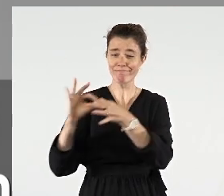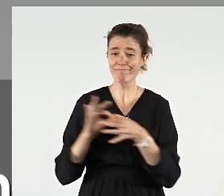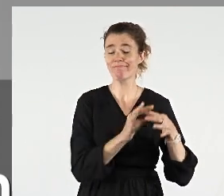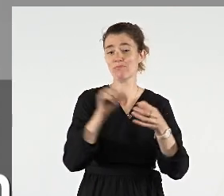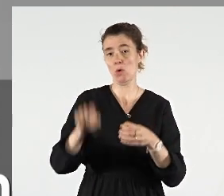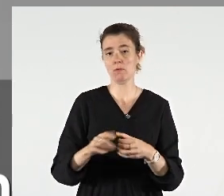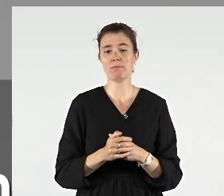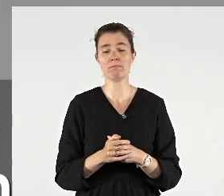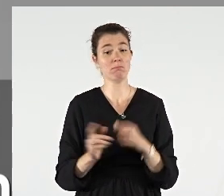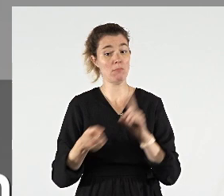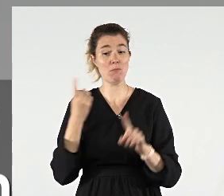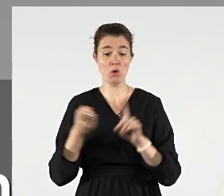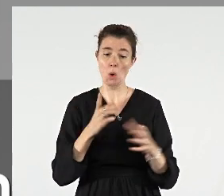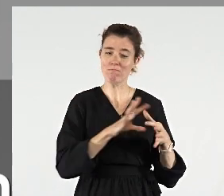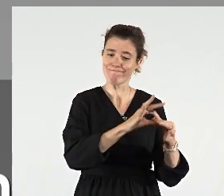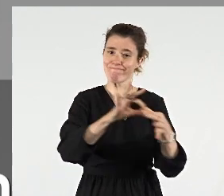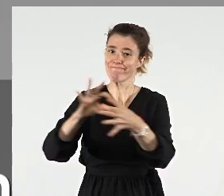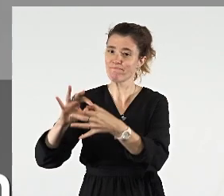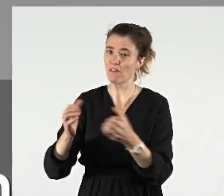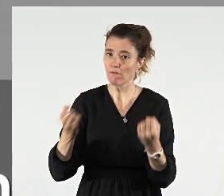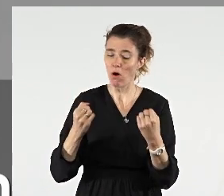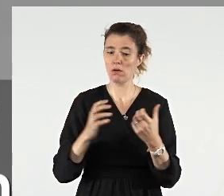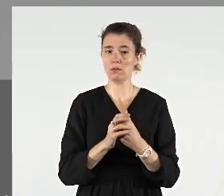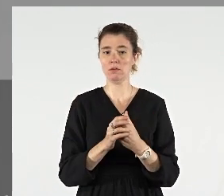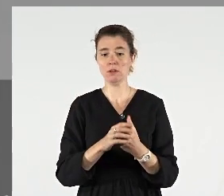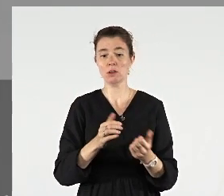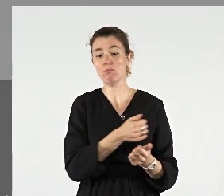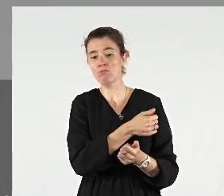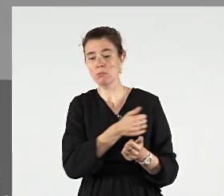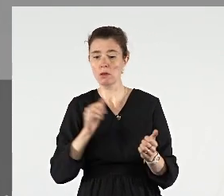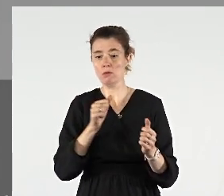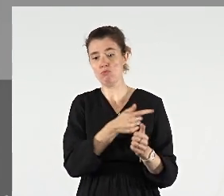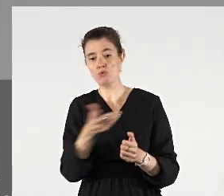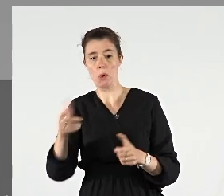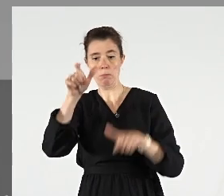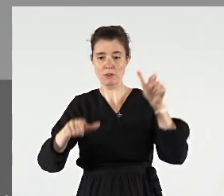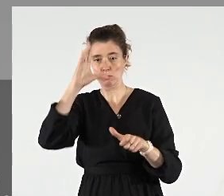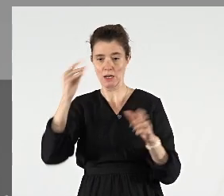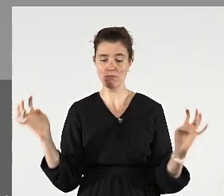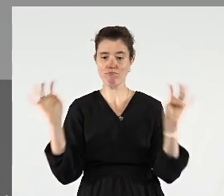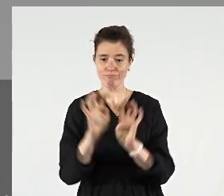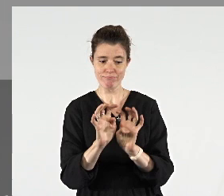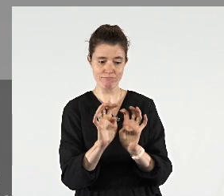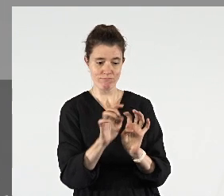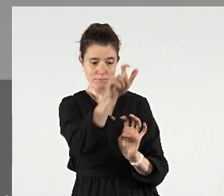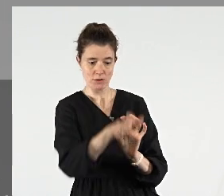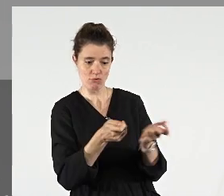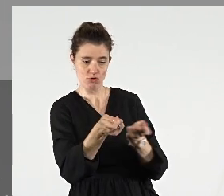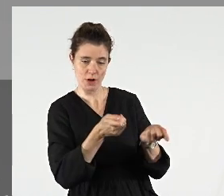de renforcer les liens et de promouvoir une approche interdisciplinaire pour garantir une prise en charge globale et cohérente des